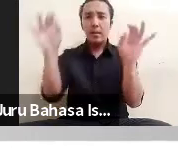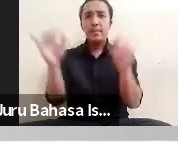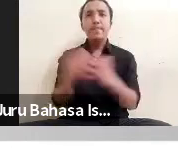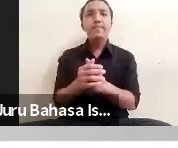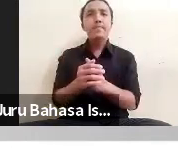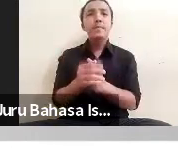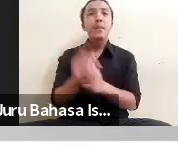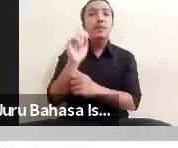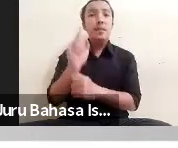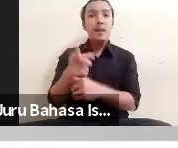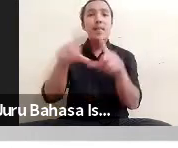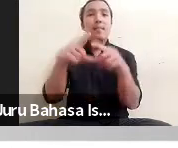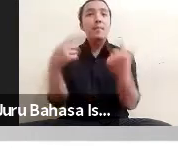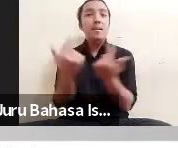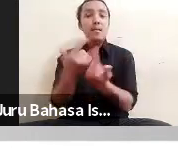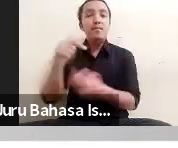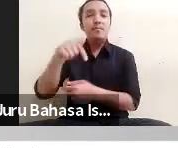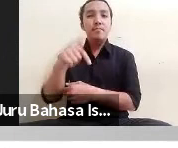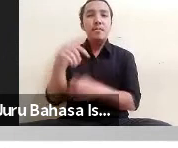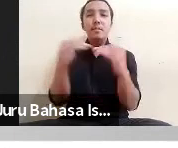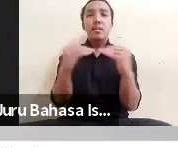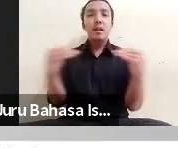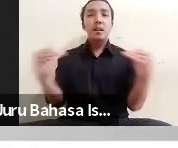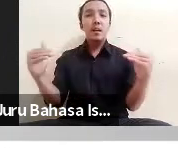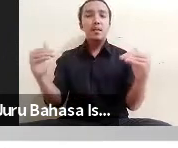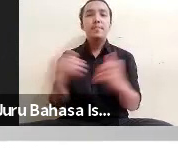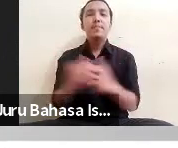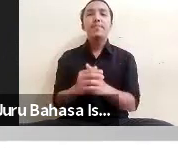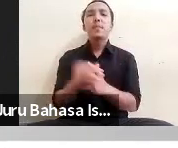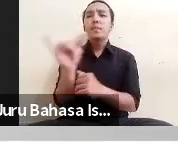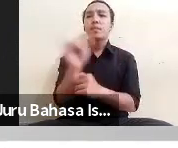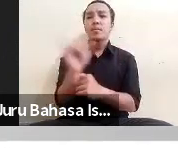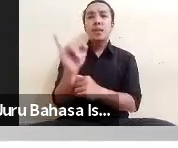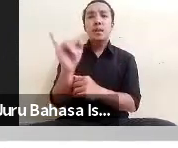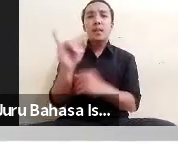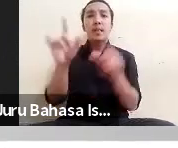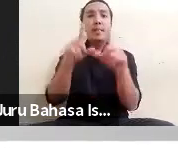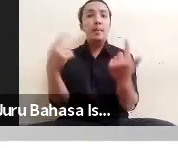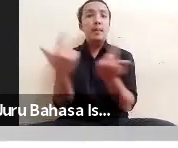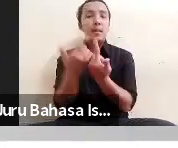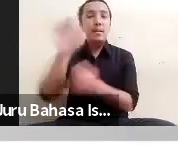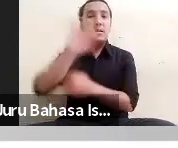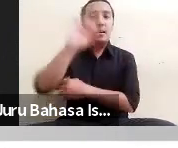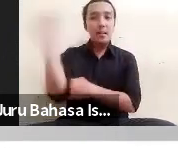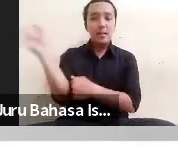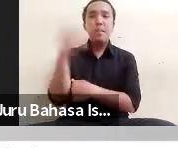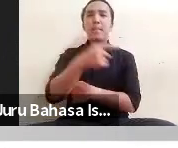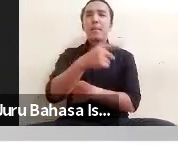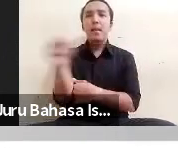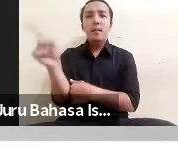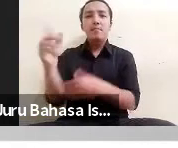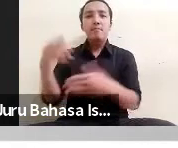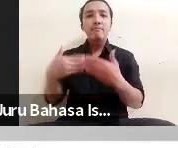adanya lembaga ini yang kemudian disetarakan dengan lembaga yang lain, mereka diberi SK kepala desa